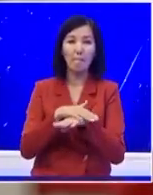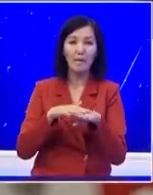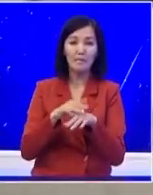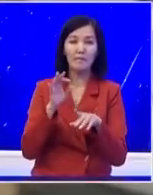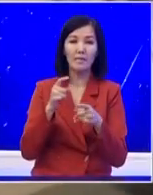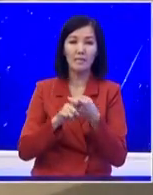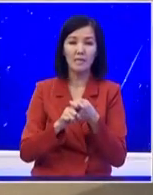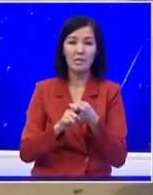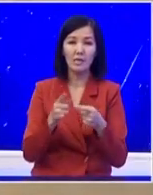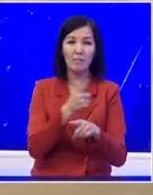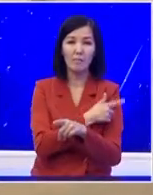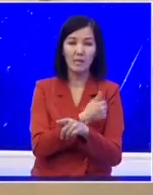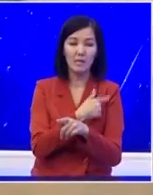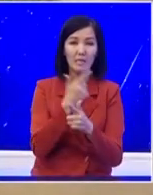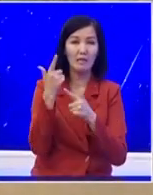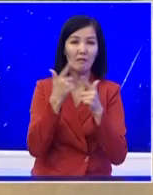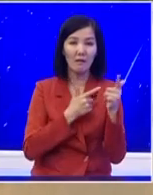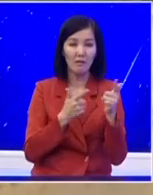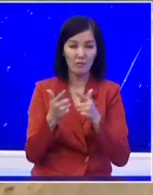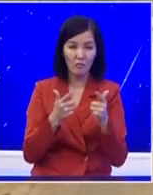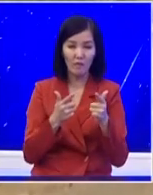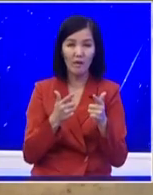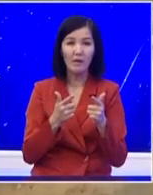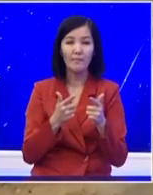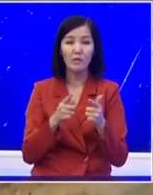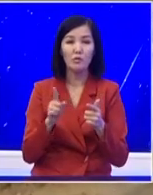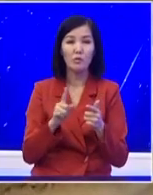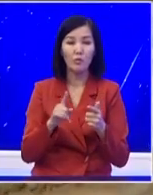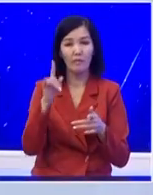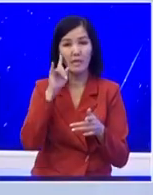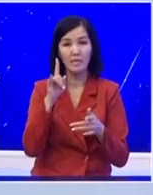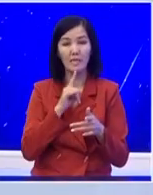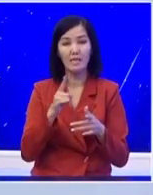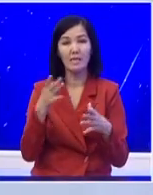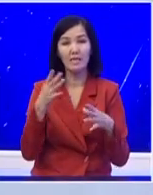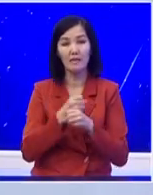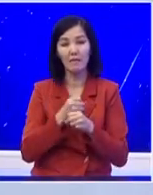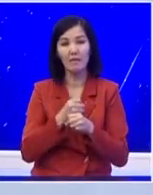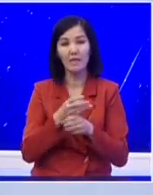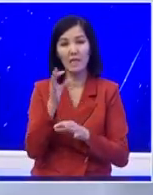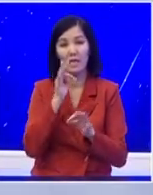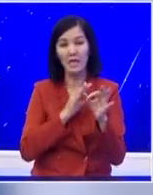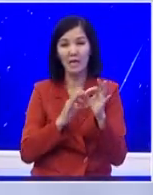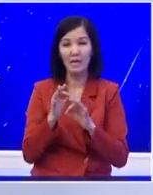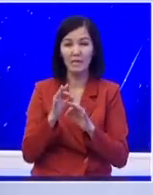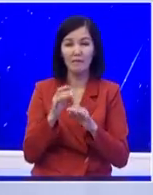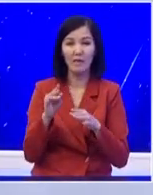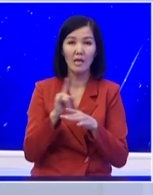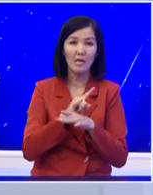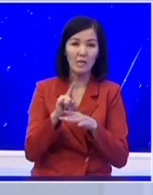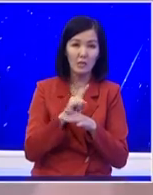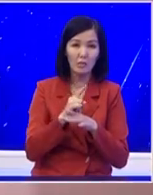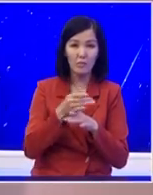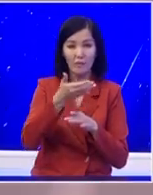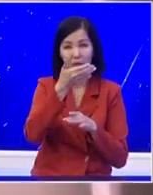что медицина страны оказалась не готова к такому повороту событий. В Казахстане ощущается дефицит лекарств и аппаратов искусственной вентиляции легких.